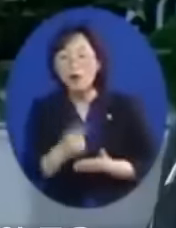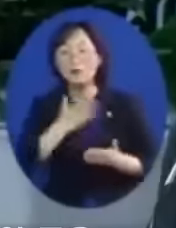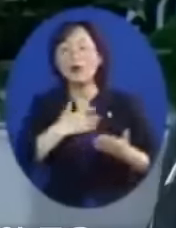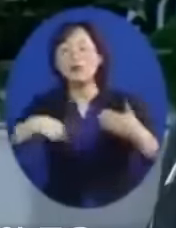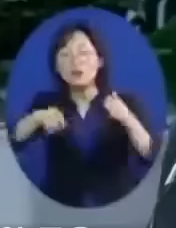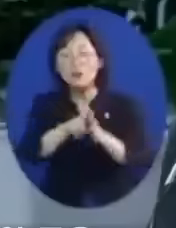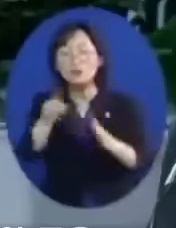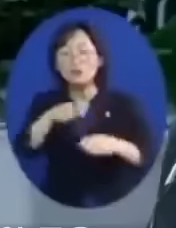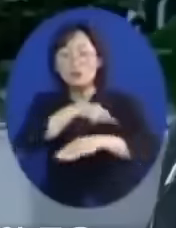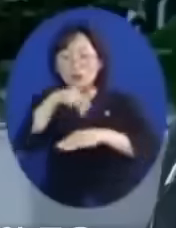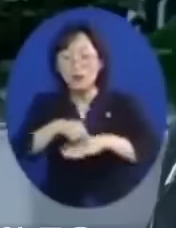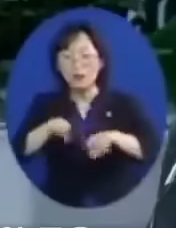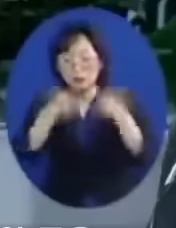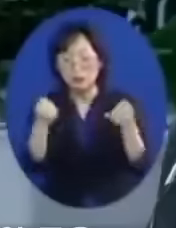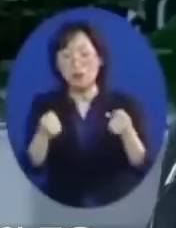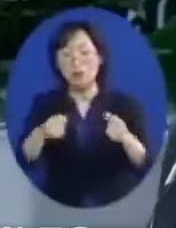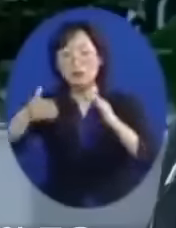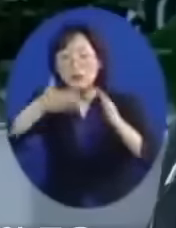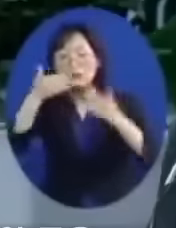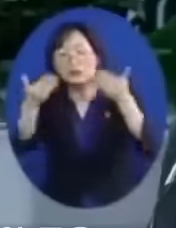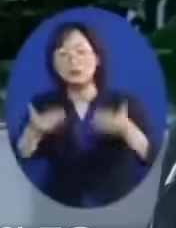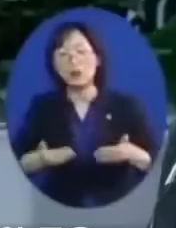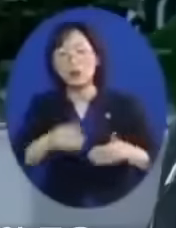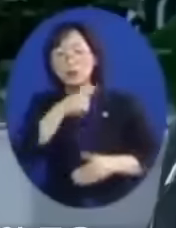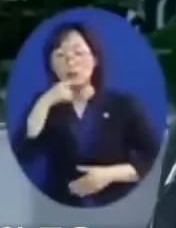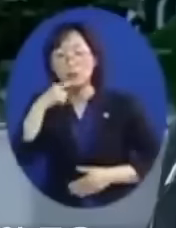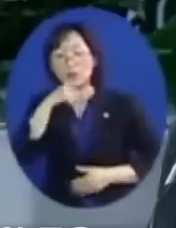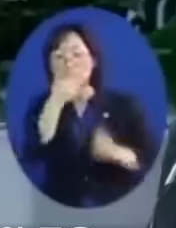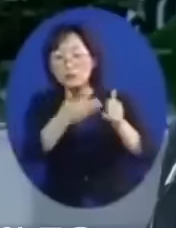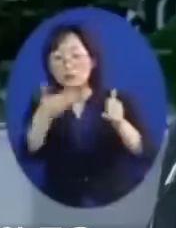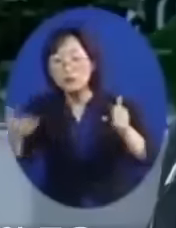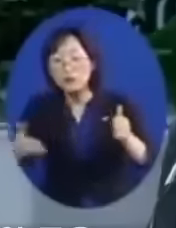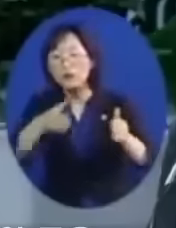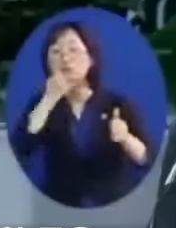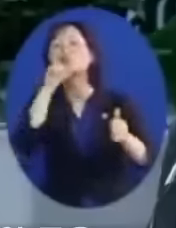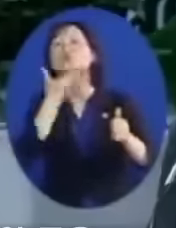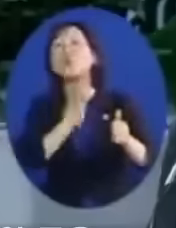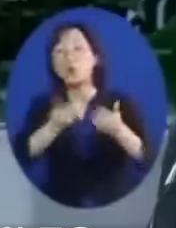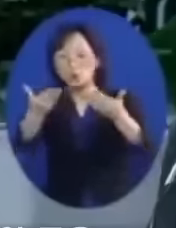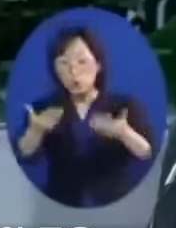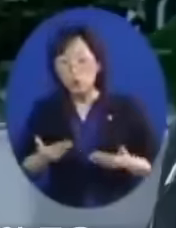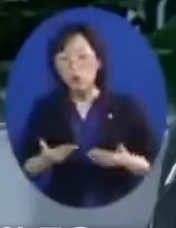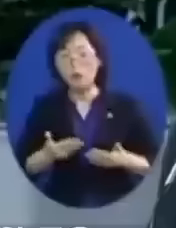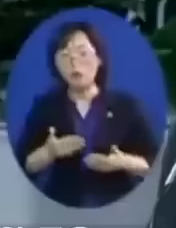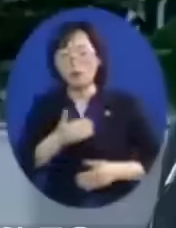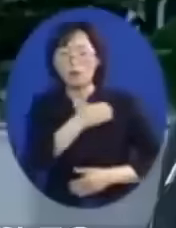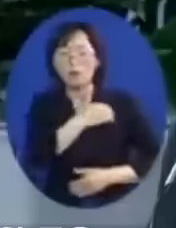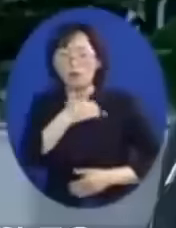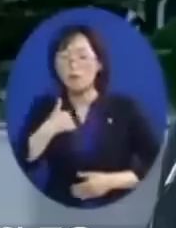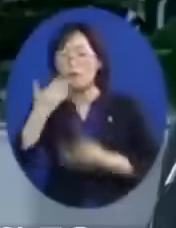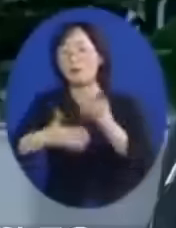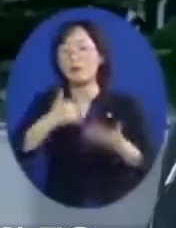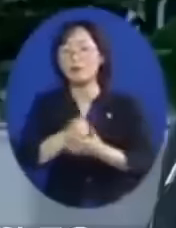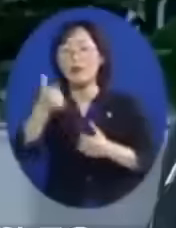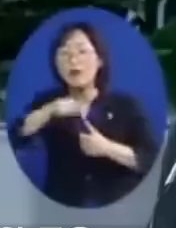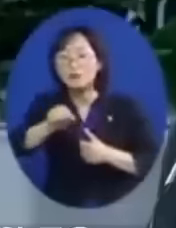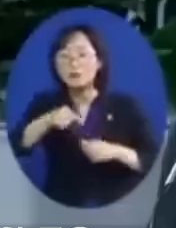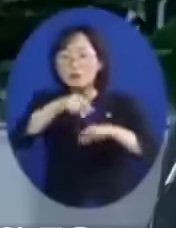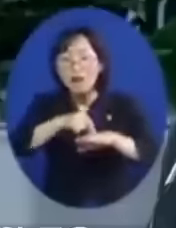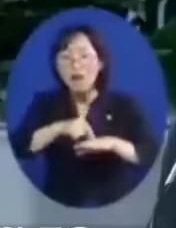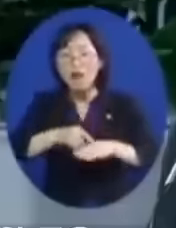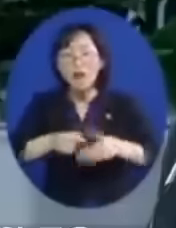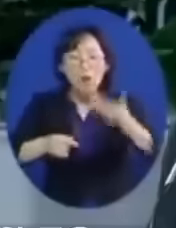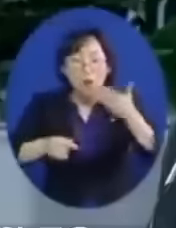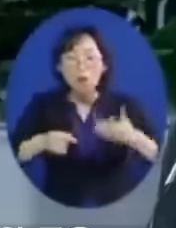그 살을 찢어 양식으로 주시고 피를 흘려 음료로 주셨으니 나는 감히 하나님의 아들의 살을 먹고